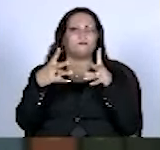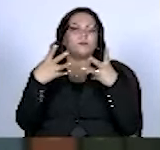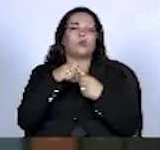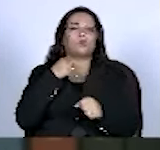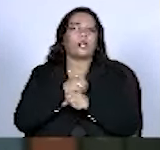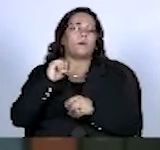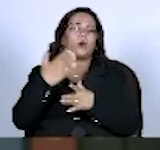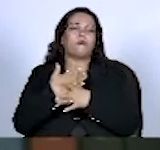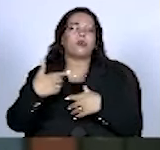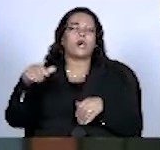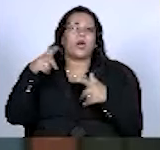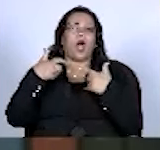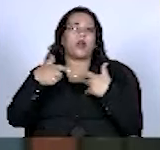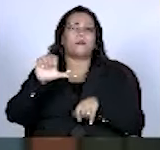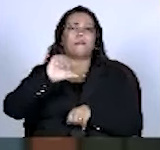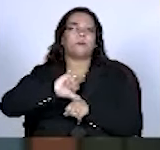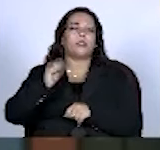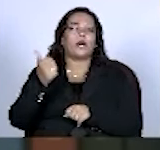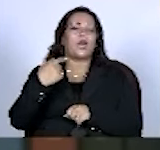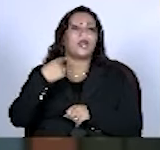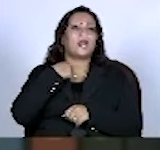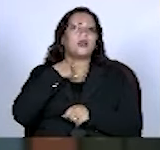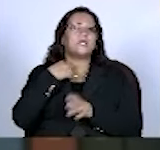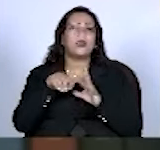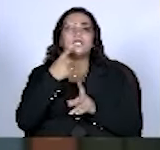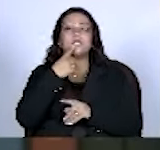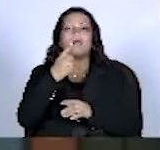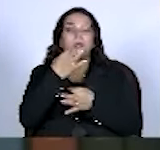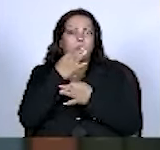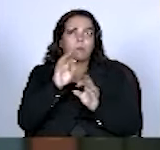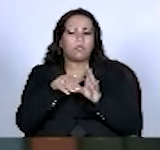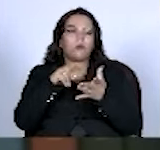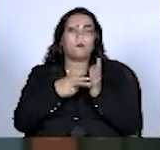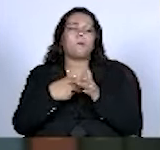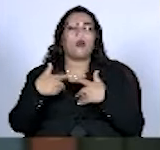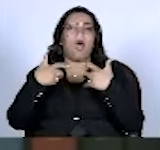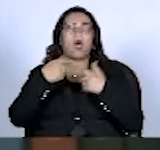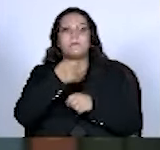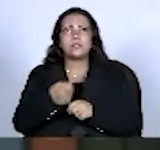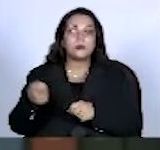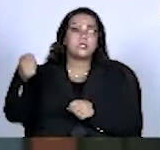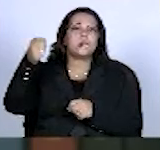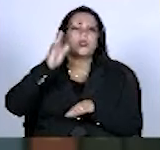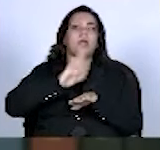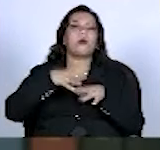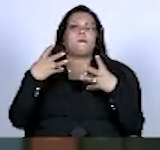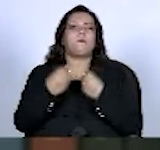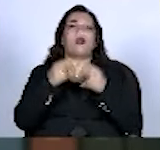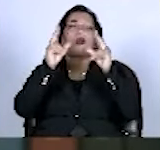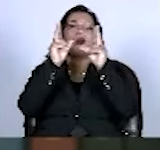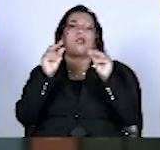نتنياهو في حرب غزه اللي اكملت عمها واتساع نطاق الحرب ليشمل ايضا